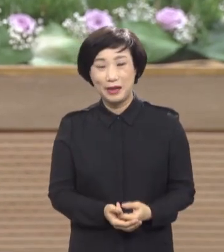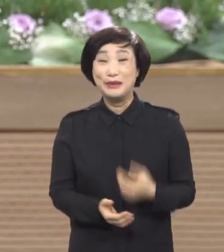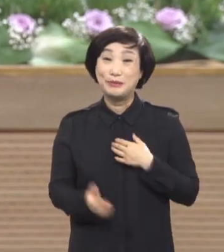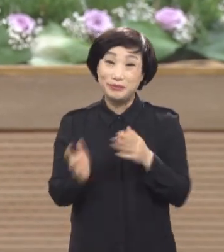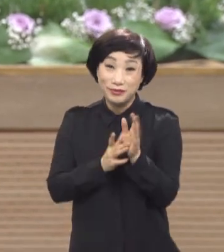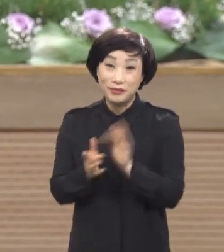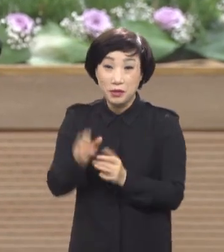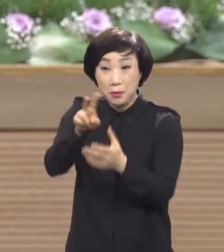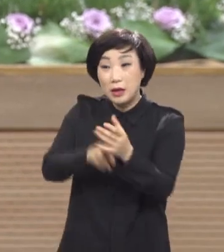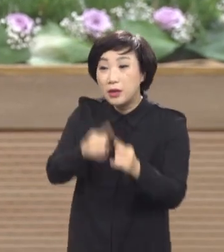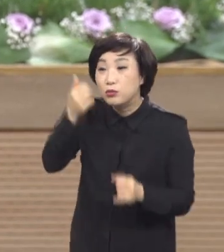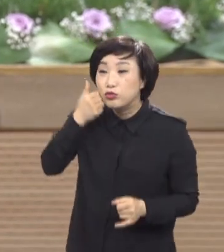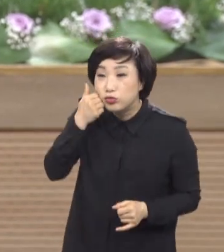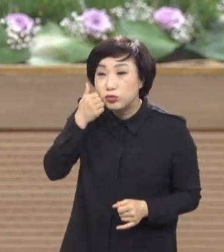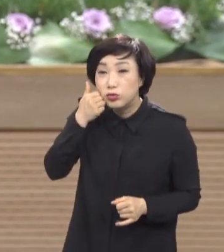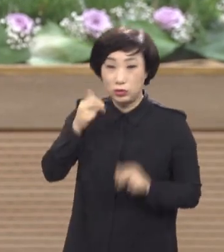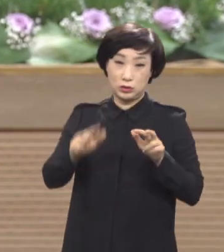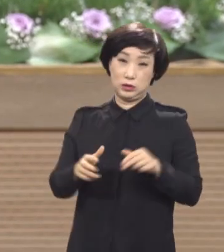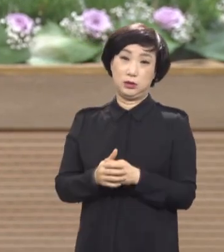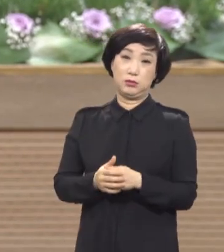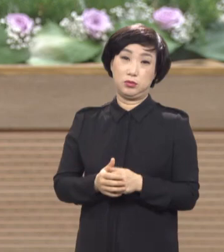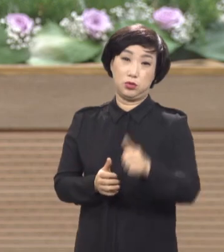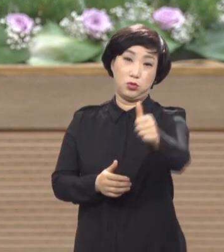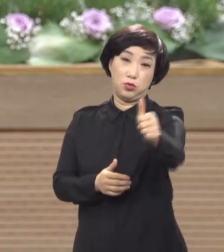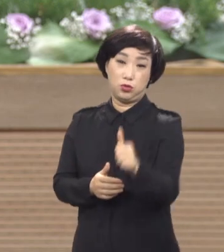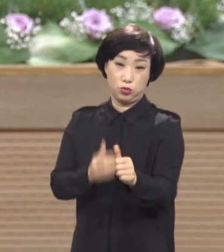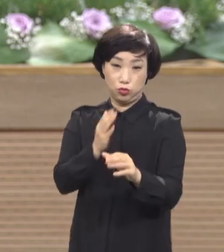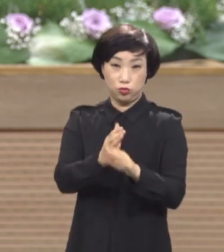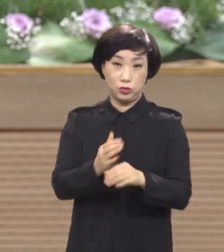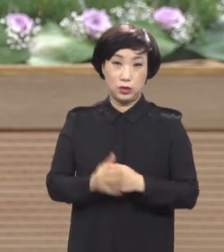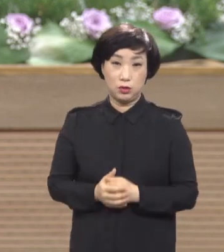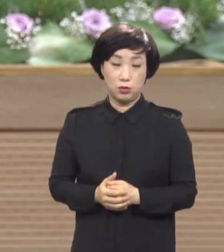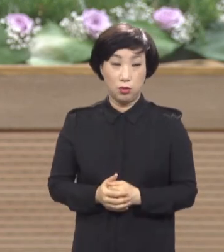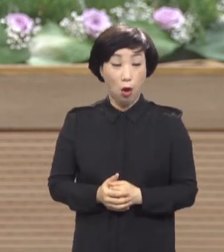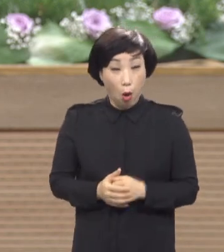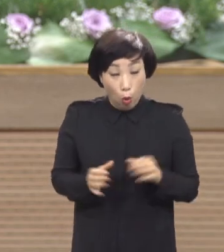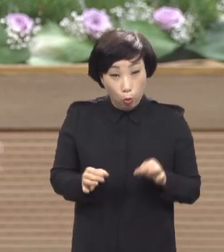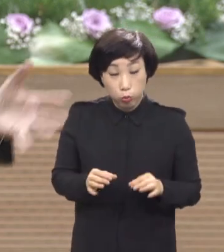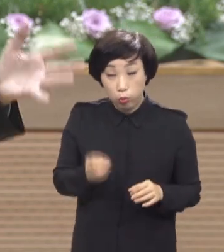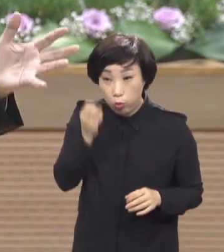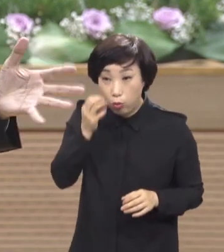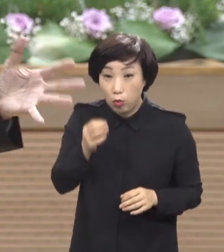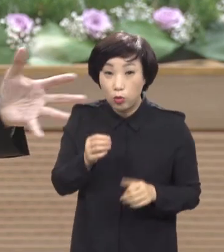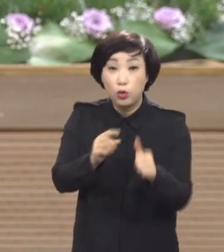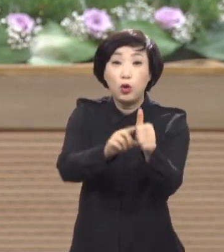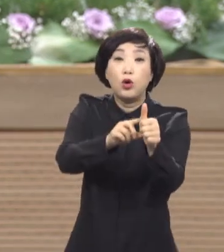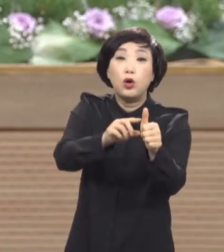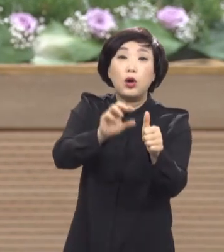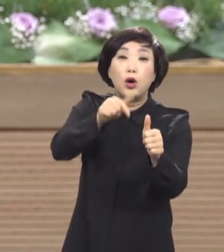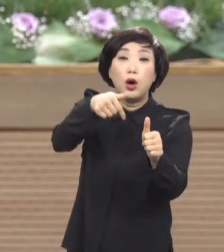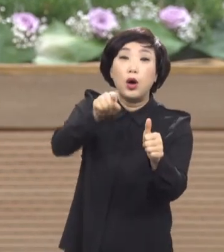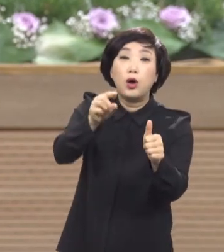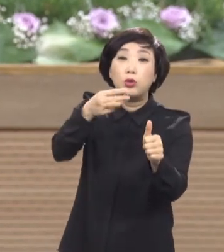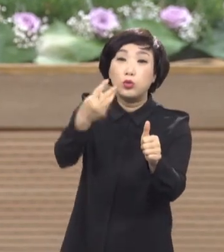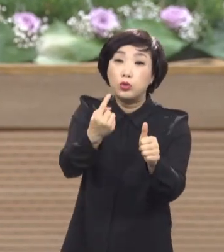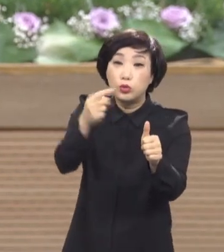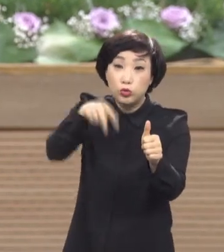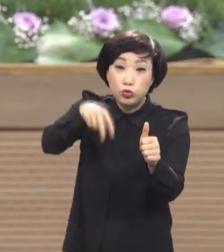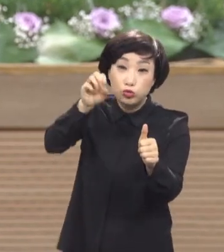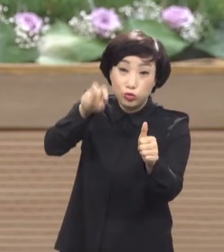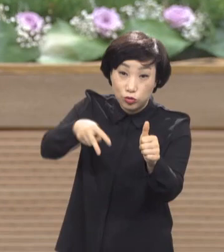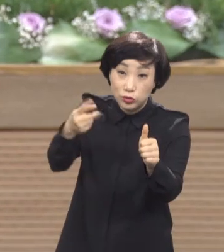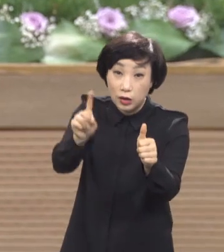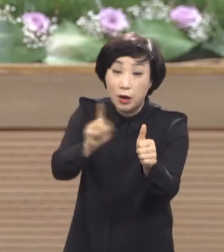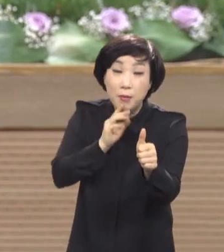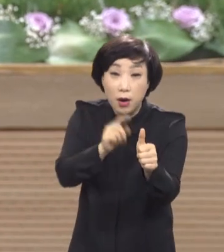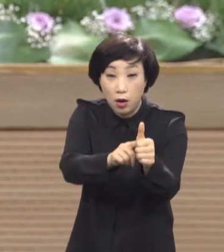팔자가 지금 내게 오고 있다 조금 있으니까 가로는 여다가 와서 예수님의